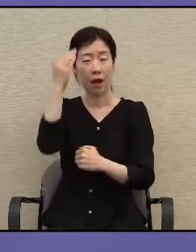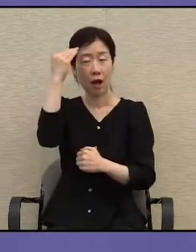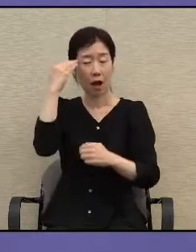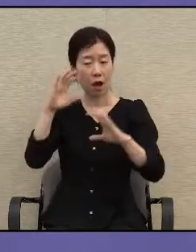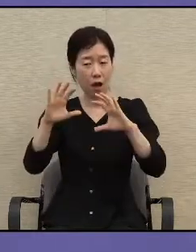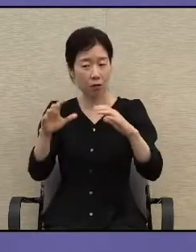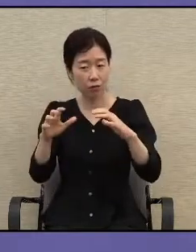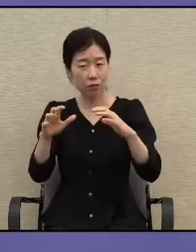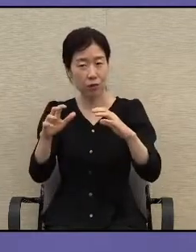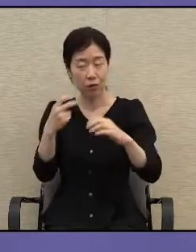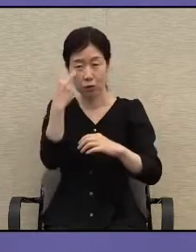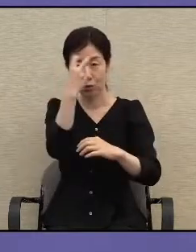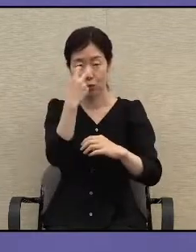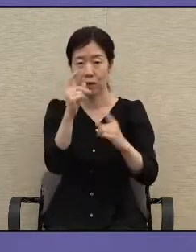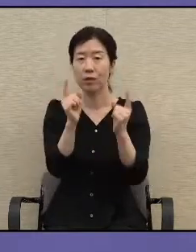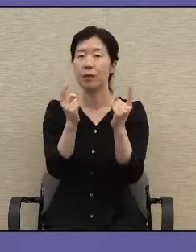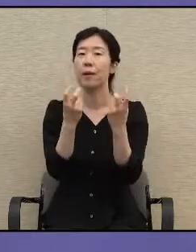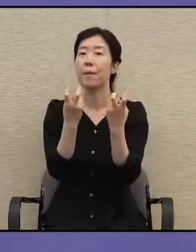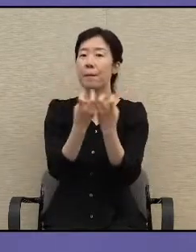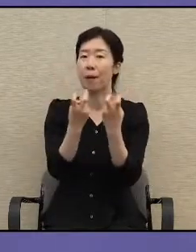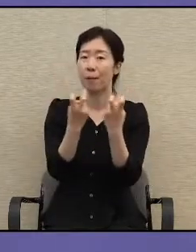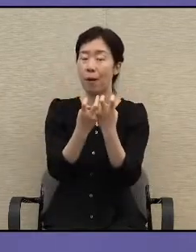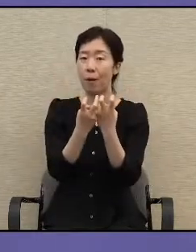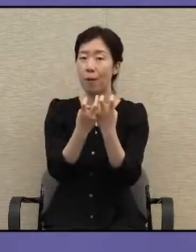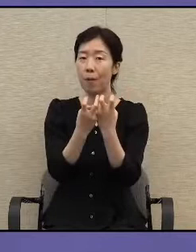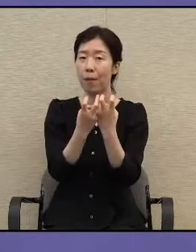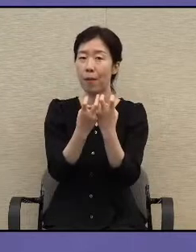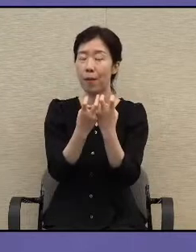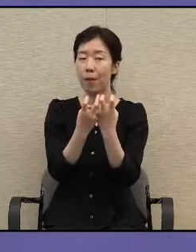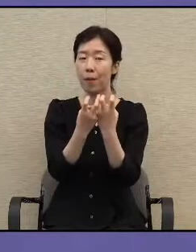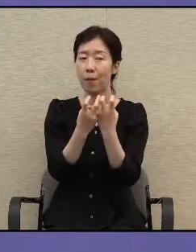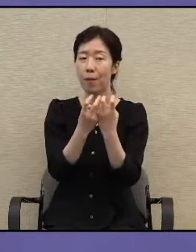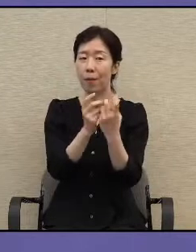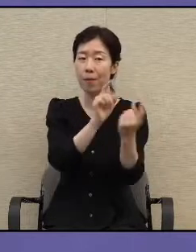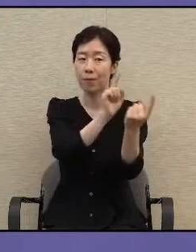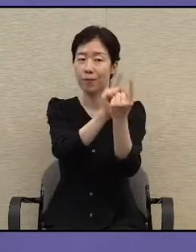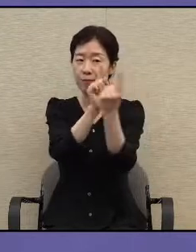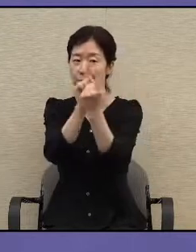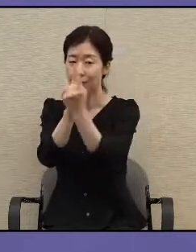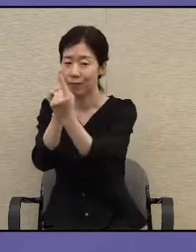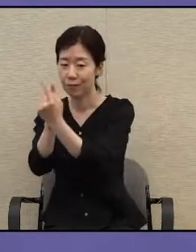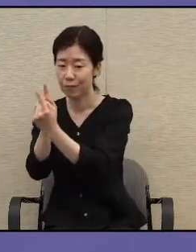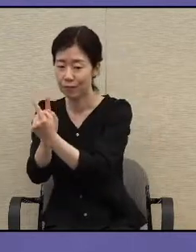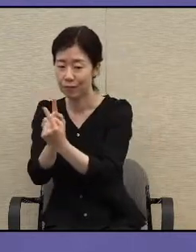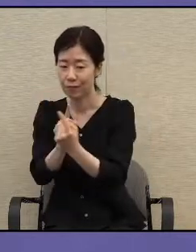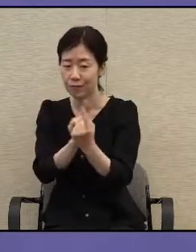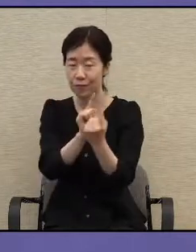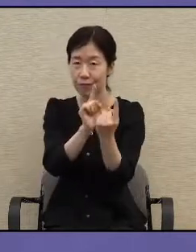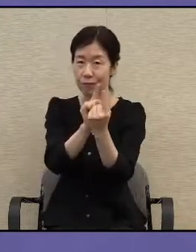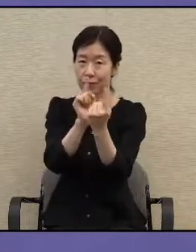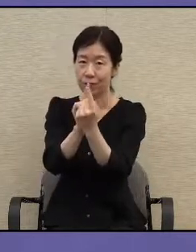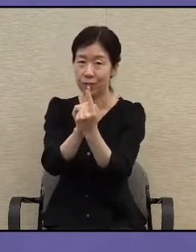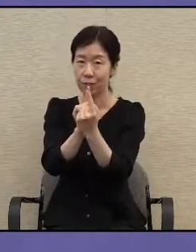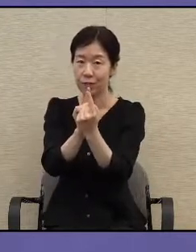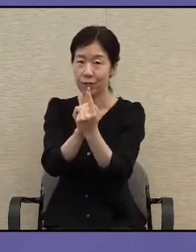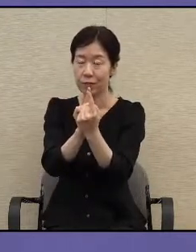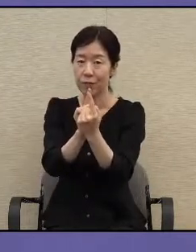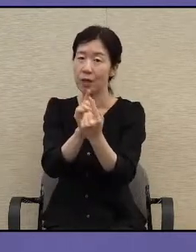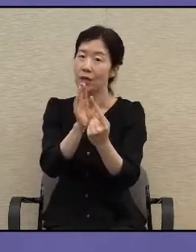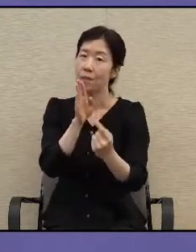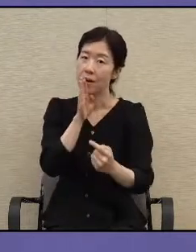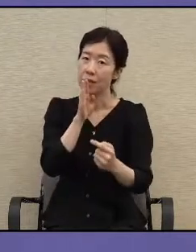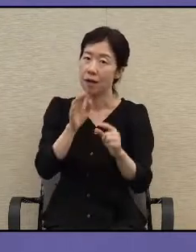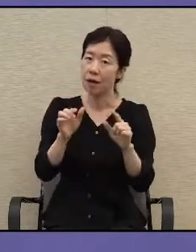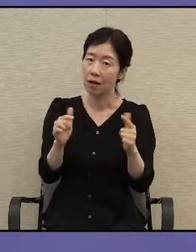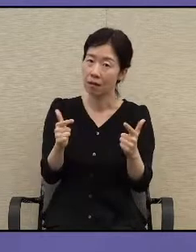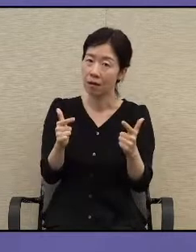정신건강 실태조사가 과연 이렇게 계속 이 대면으로 이루어져야 되는가? 특히 이제 우리나라처럼 정신건강에 대한